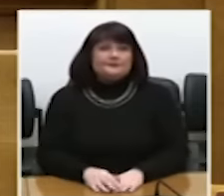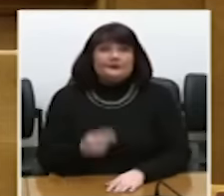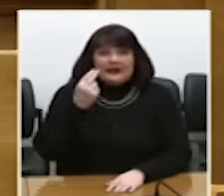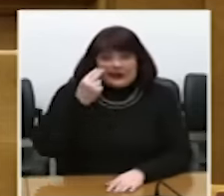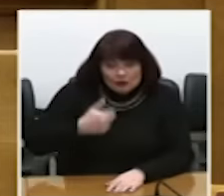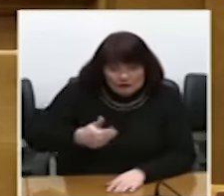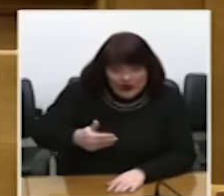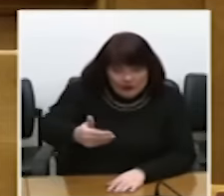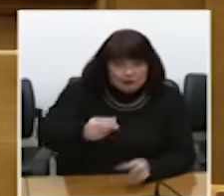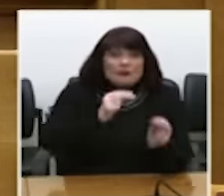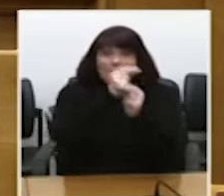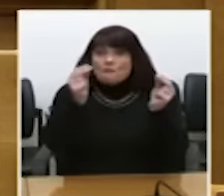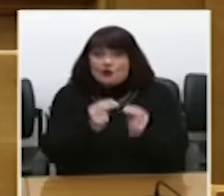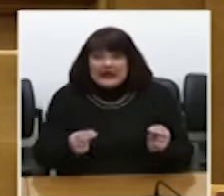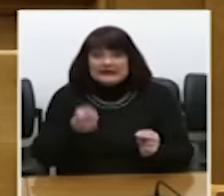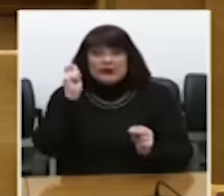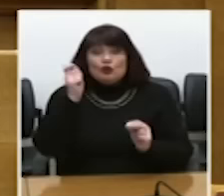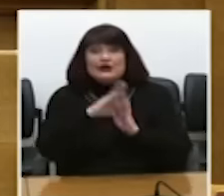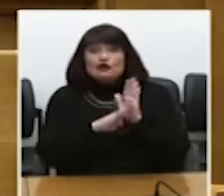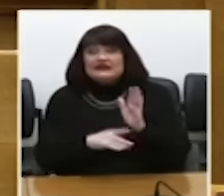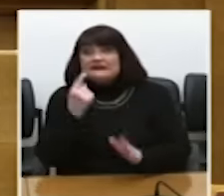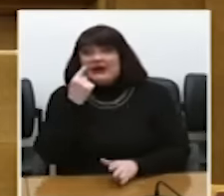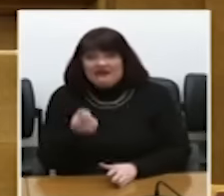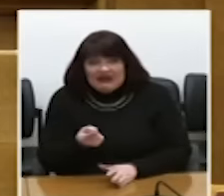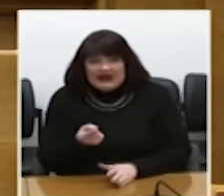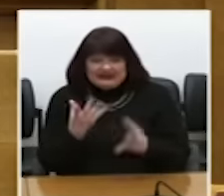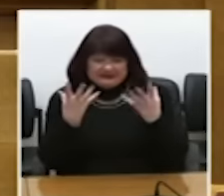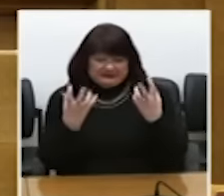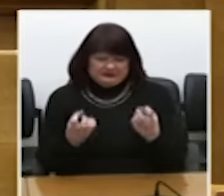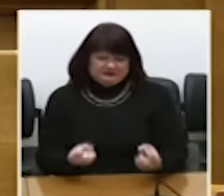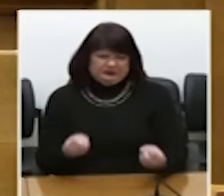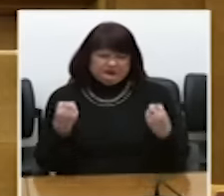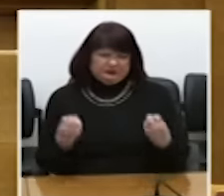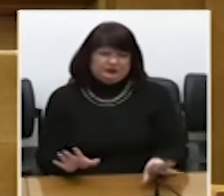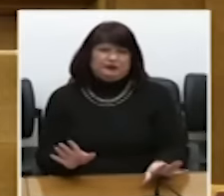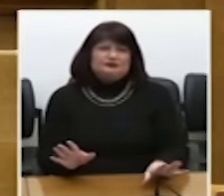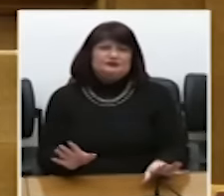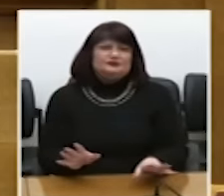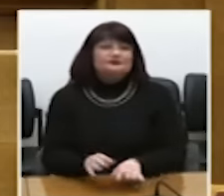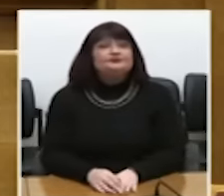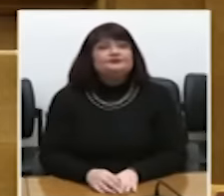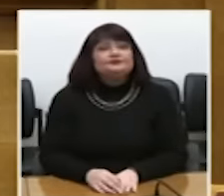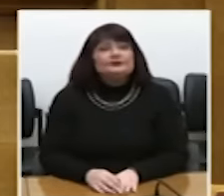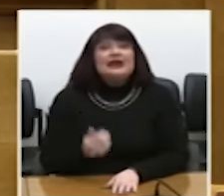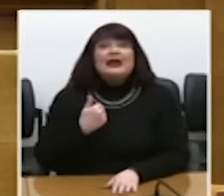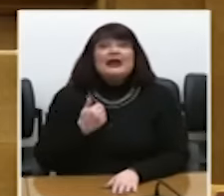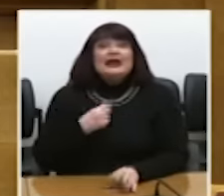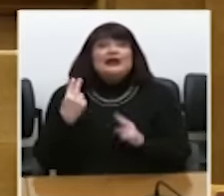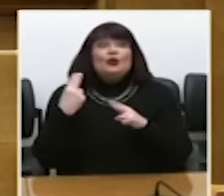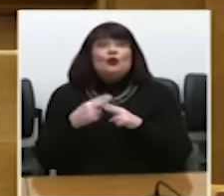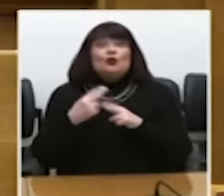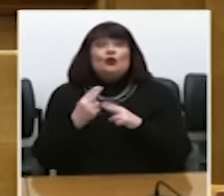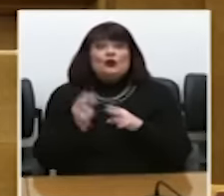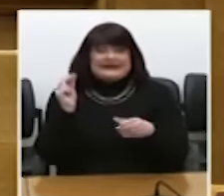στο πολιτικό σύστημα, στη σαπίλα που αυτό αποπνέει. Για εμάς η συμμετοχή κρίνεται πρώτα απ' όλα